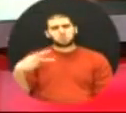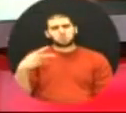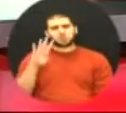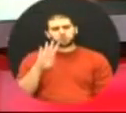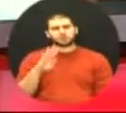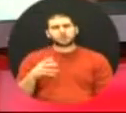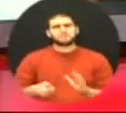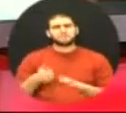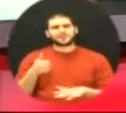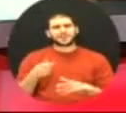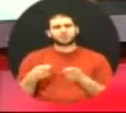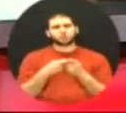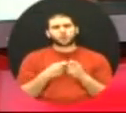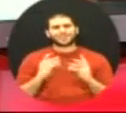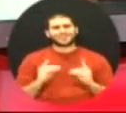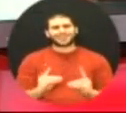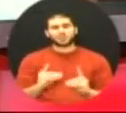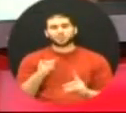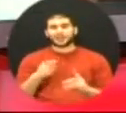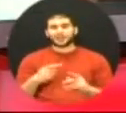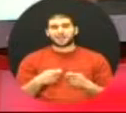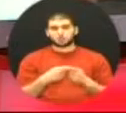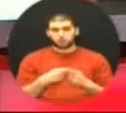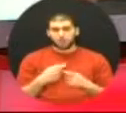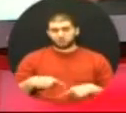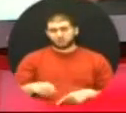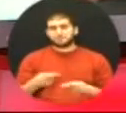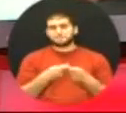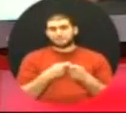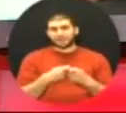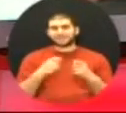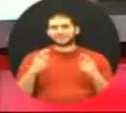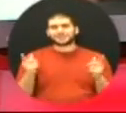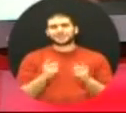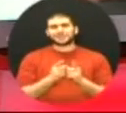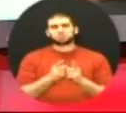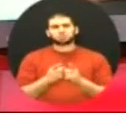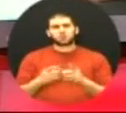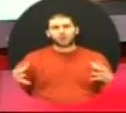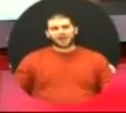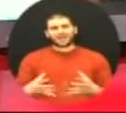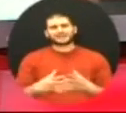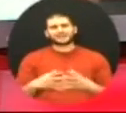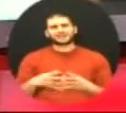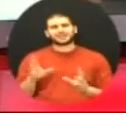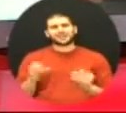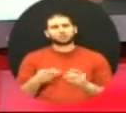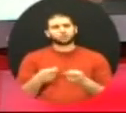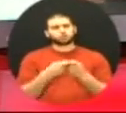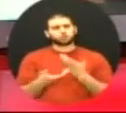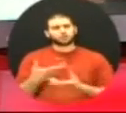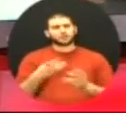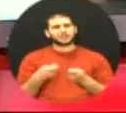מנכ"לית תנועת דרכנו. זו התנועה שהשנה מארגנת את העצרת המרכזית בשיתוף עם תנועת מפקדים למען ביטחון ישראל. במוצאי